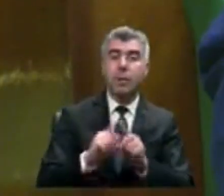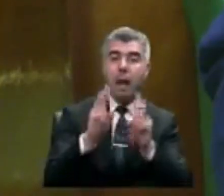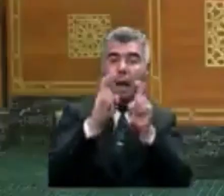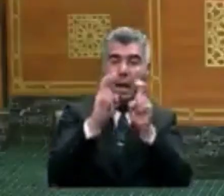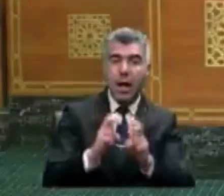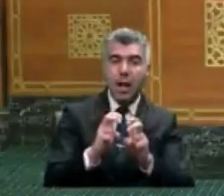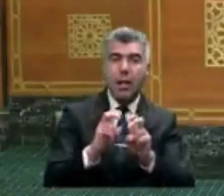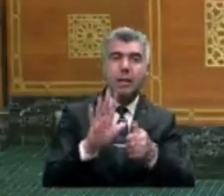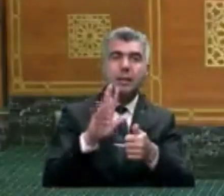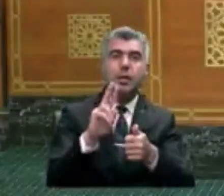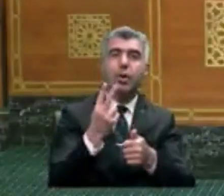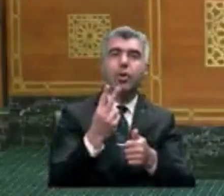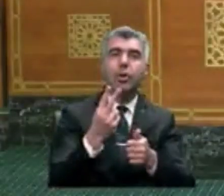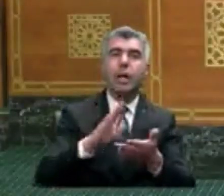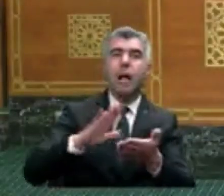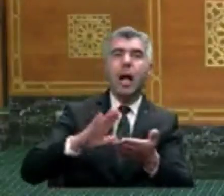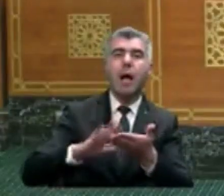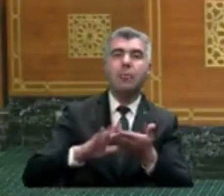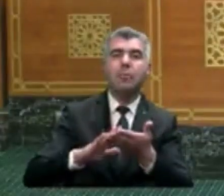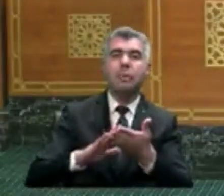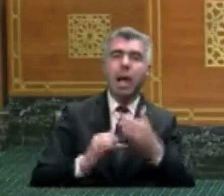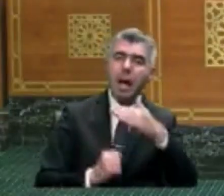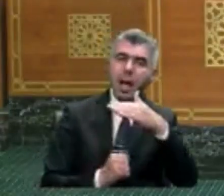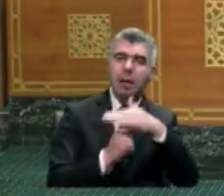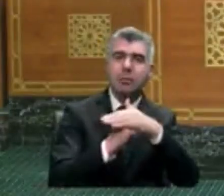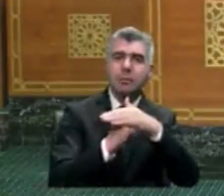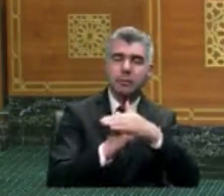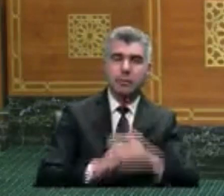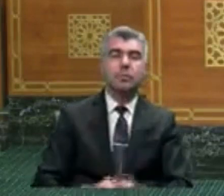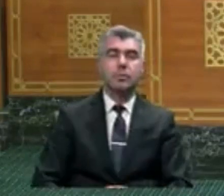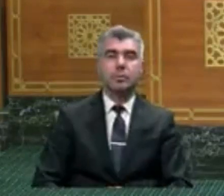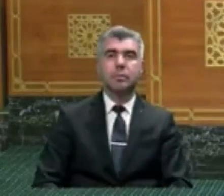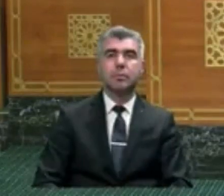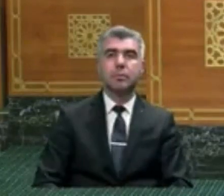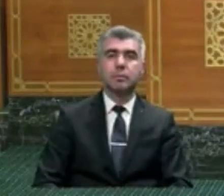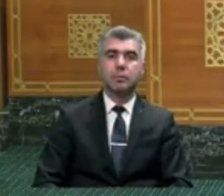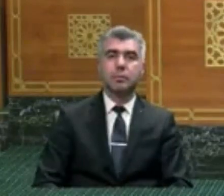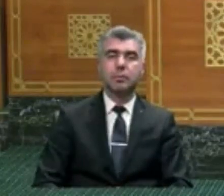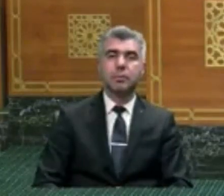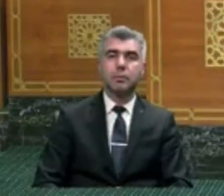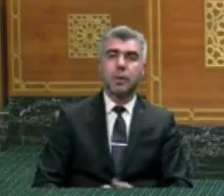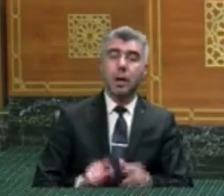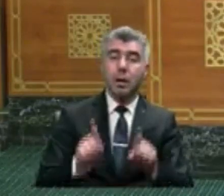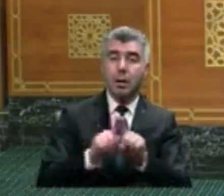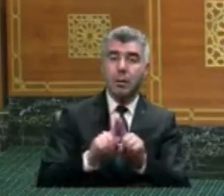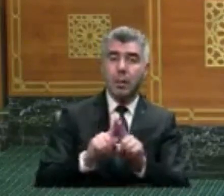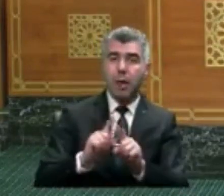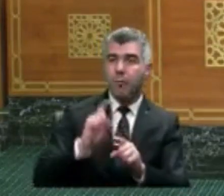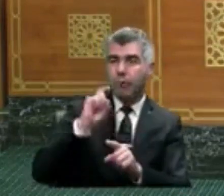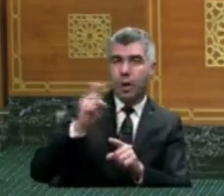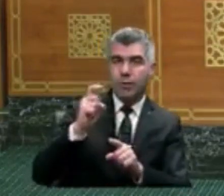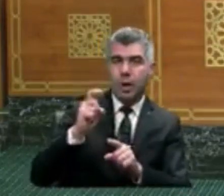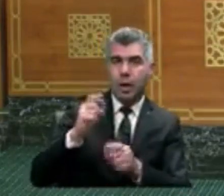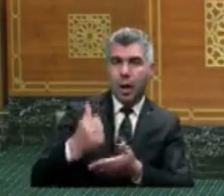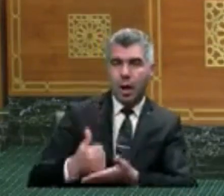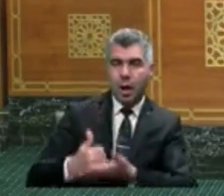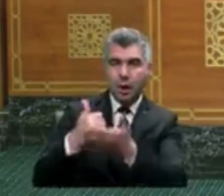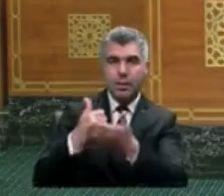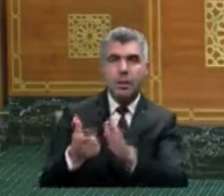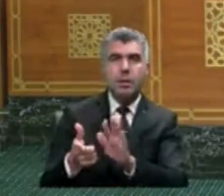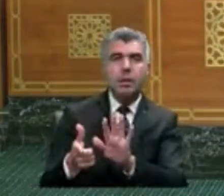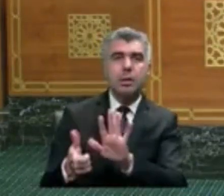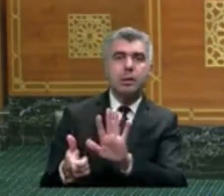26 عام 26 عام هو السقف وغادي نعطيهم 7000 درهم باش يبقاو